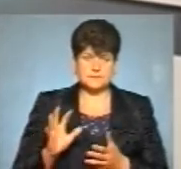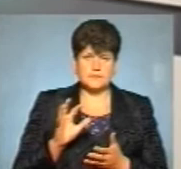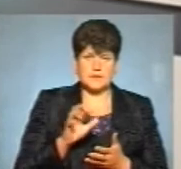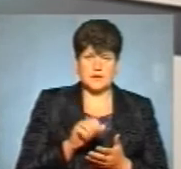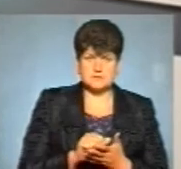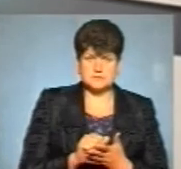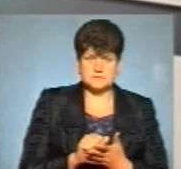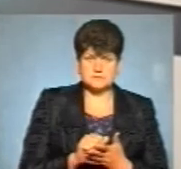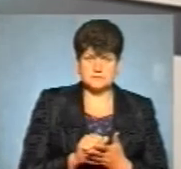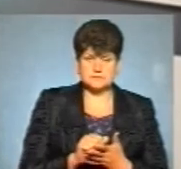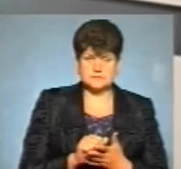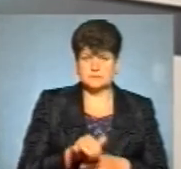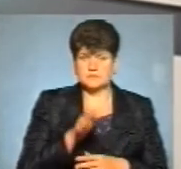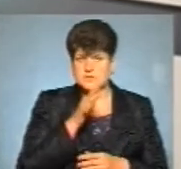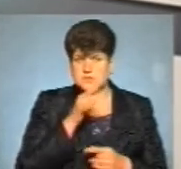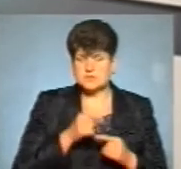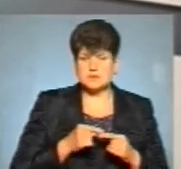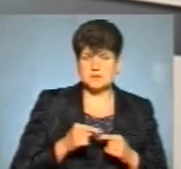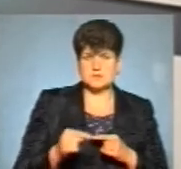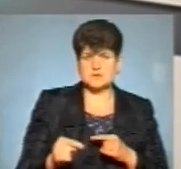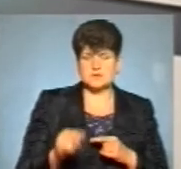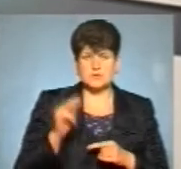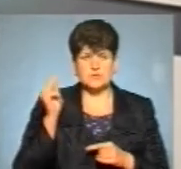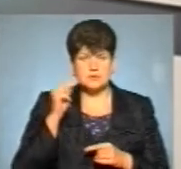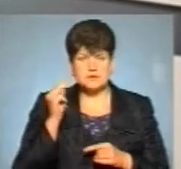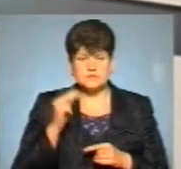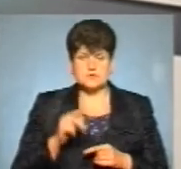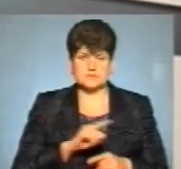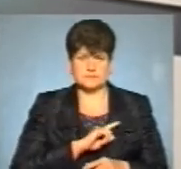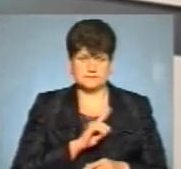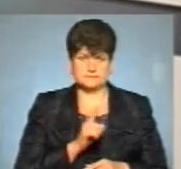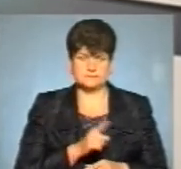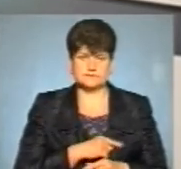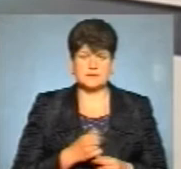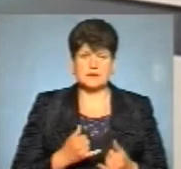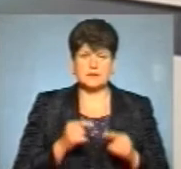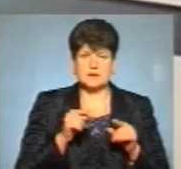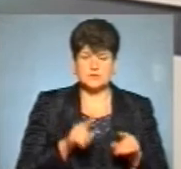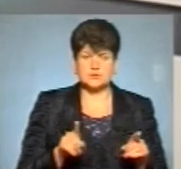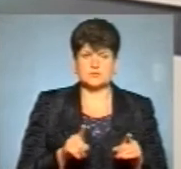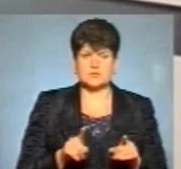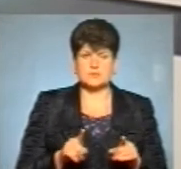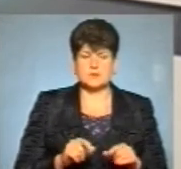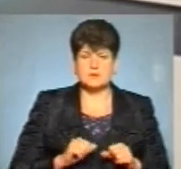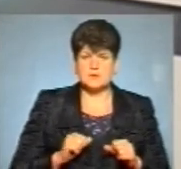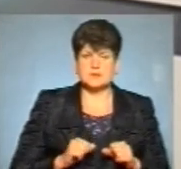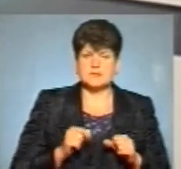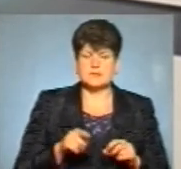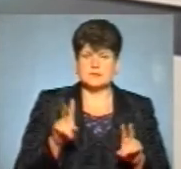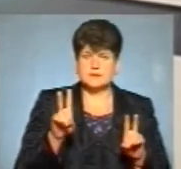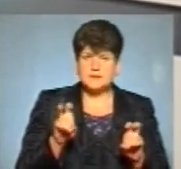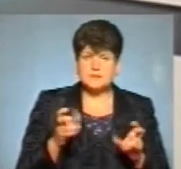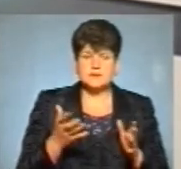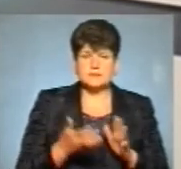займалися під час дистанційного навчання інтенсивно для того, щоб надолужити ті теми, які вони десь